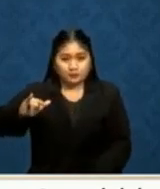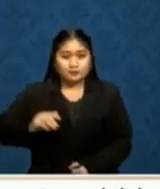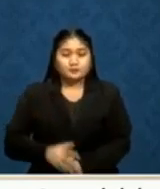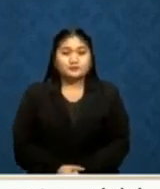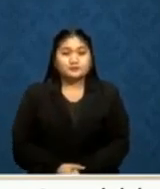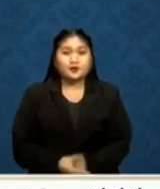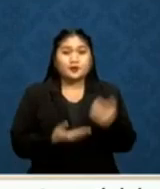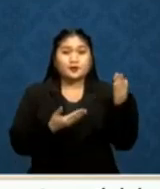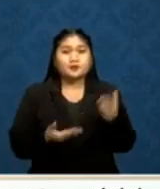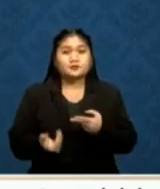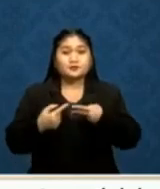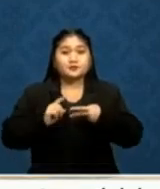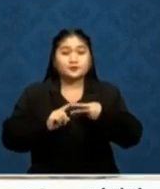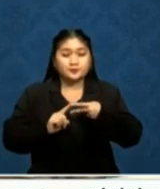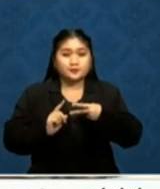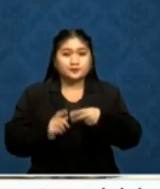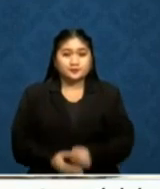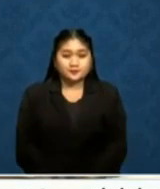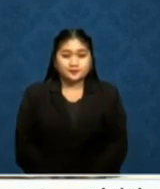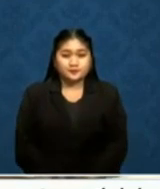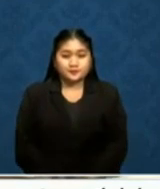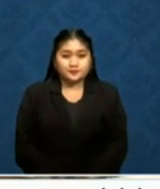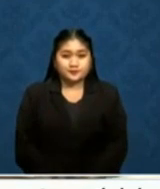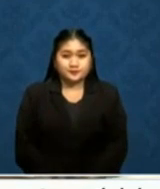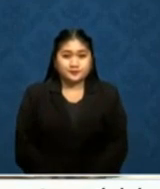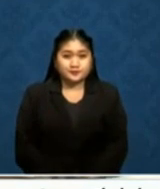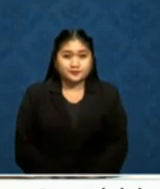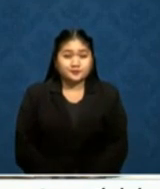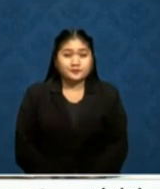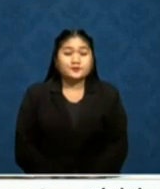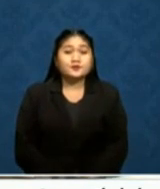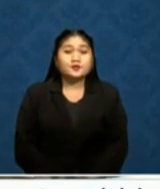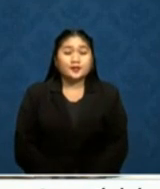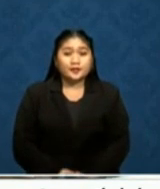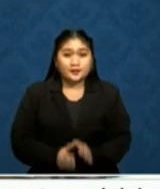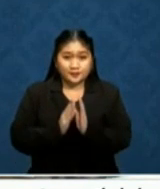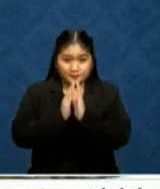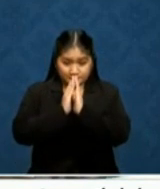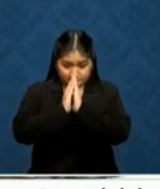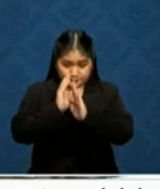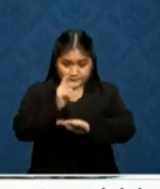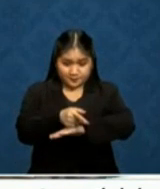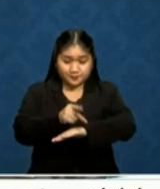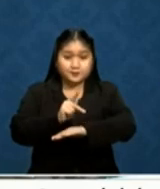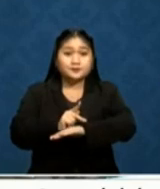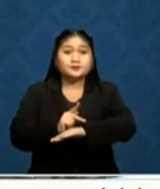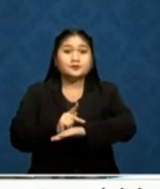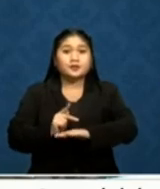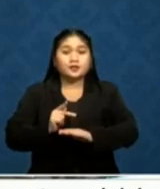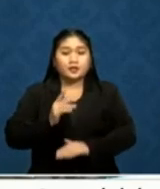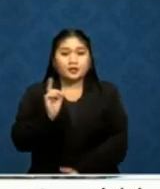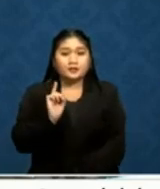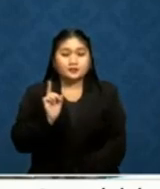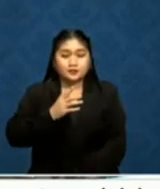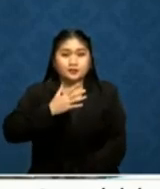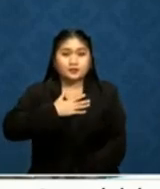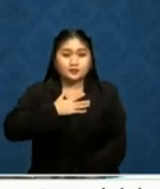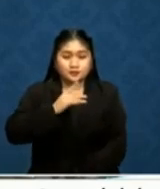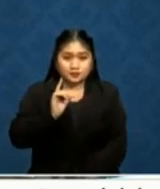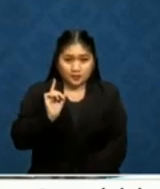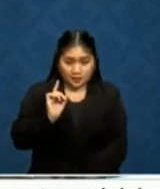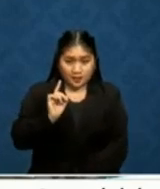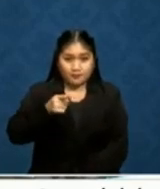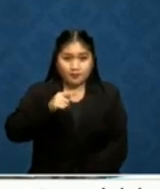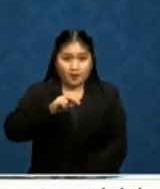ครับเชิญท่านปารมีวัยจงเจริญครับ กราบเรียนประธานสภาผู้แทนราษฎรที่เคารพดิฉันปารมีวัยจงเจริญผู้แทนราษฎรบัญชี